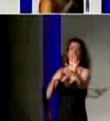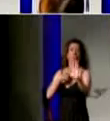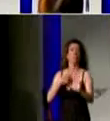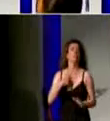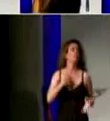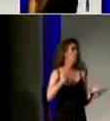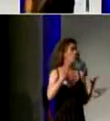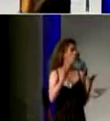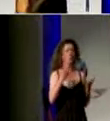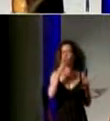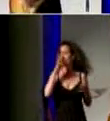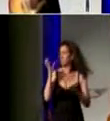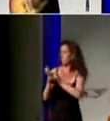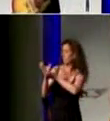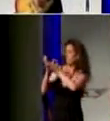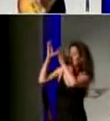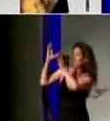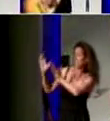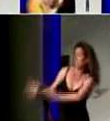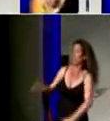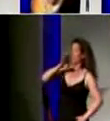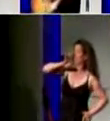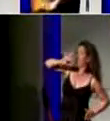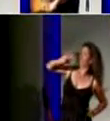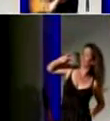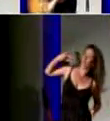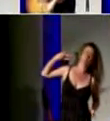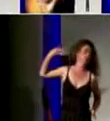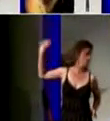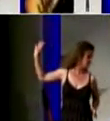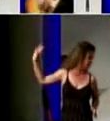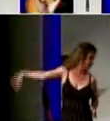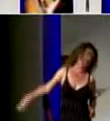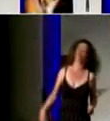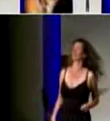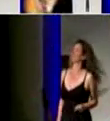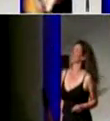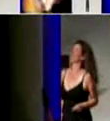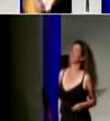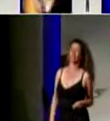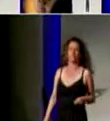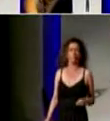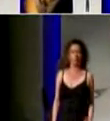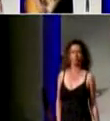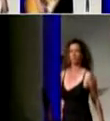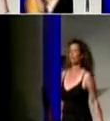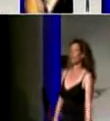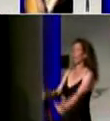Yeah.